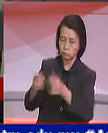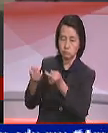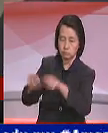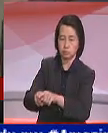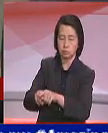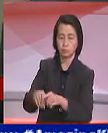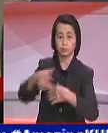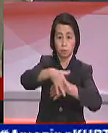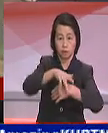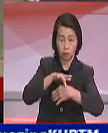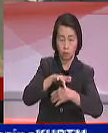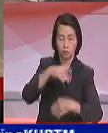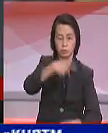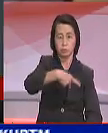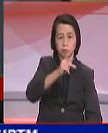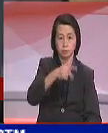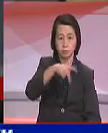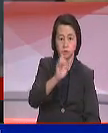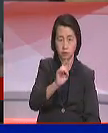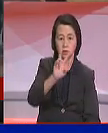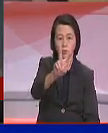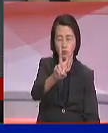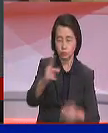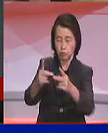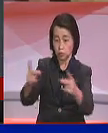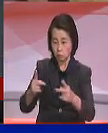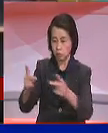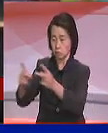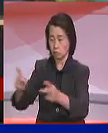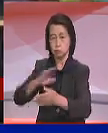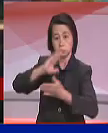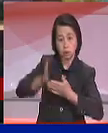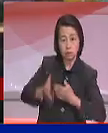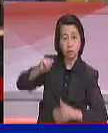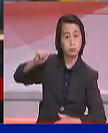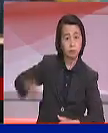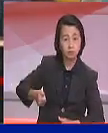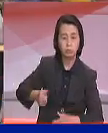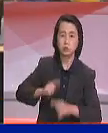berlaku. Pada awalnya, PKPD di kedua-dua kawasan terbabit dijadualkan tamat esok.